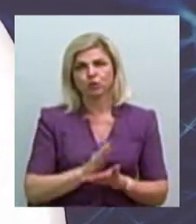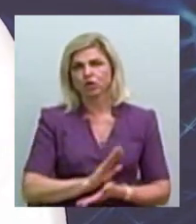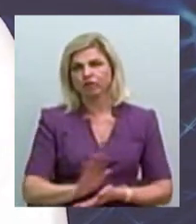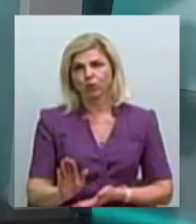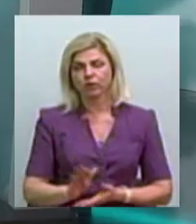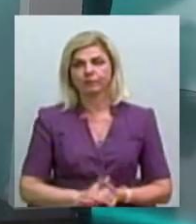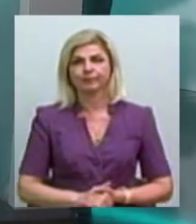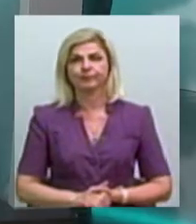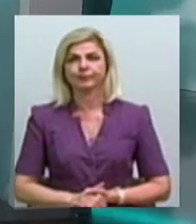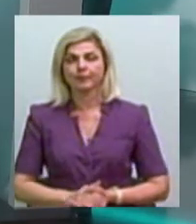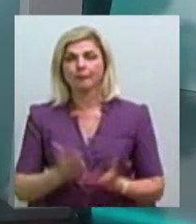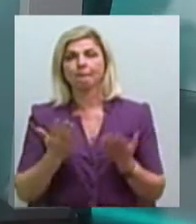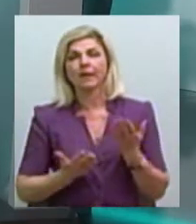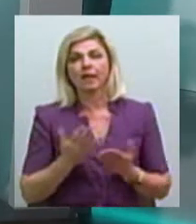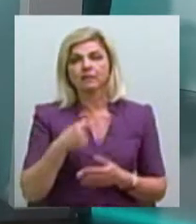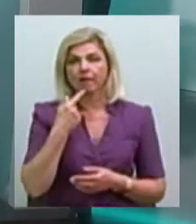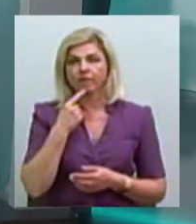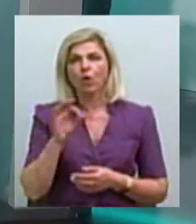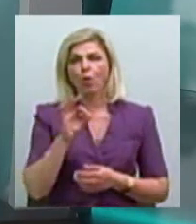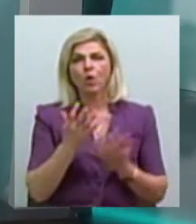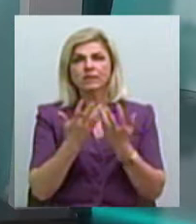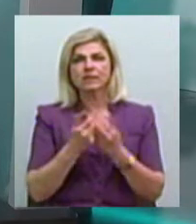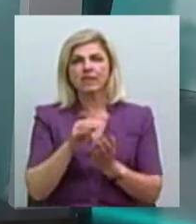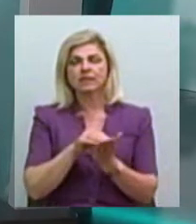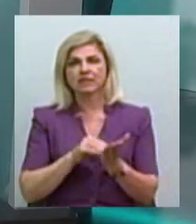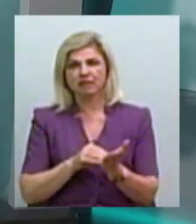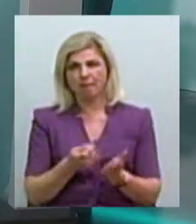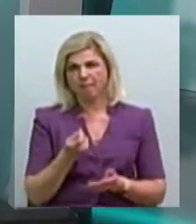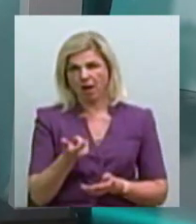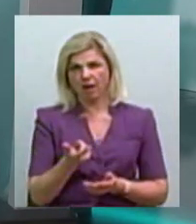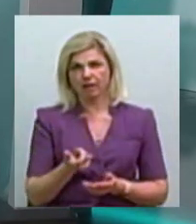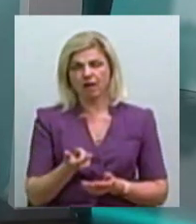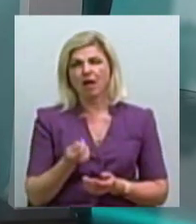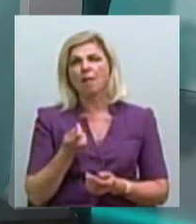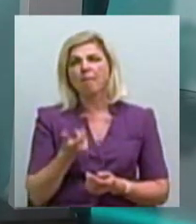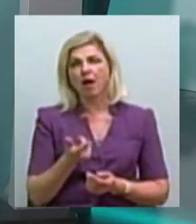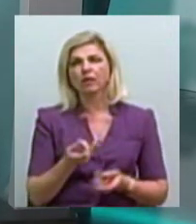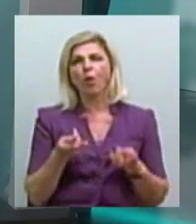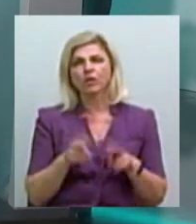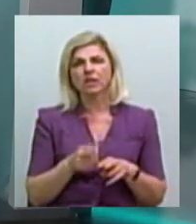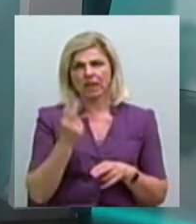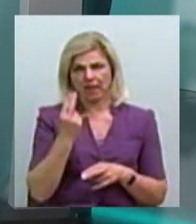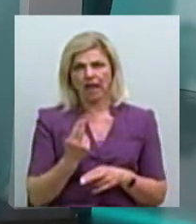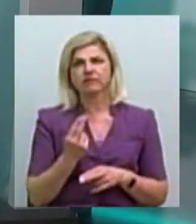Если сказать о статистике, она маленькая. Мало остается трезвых людей,